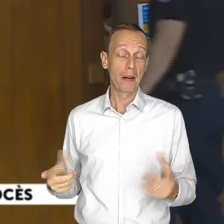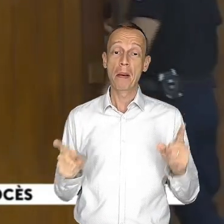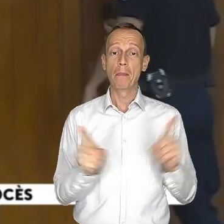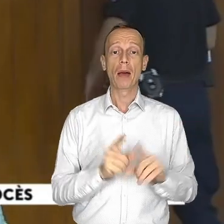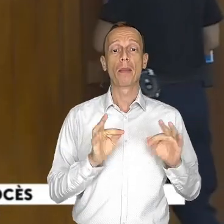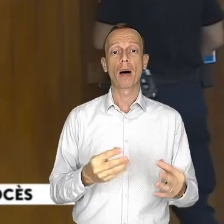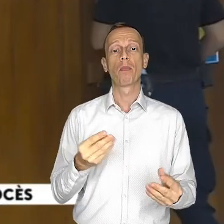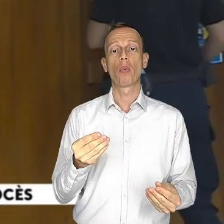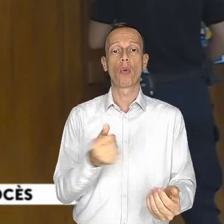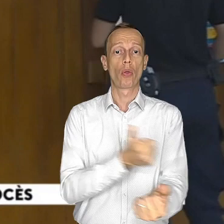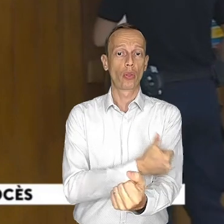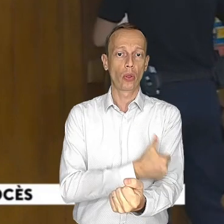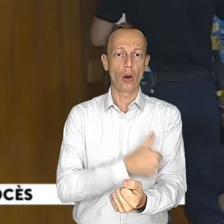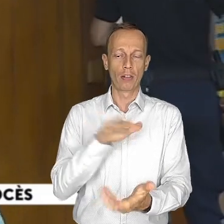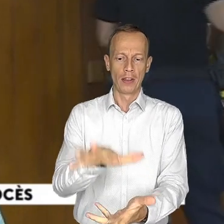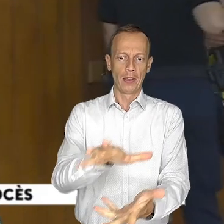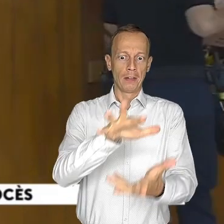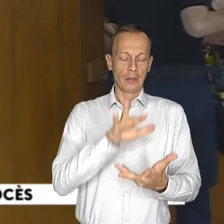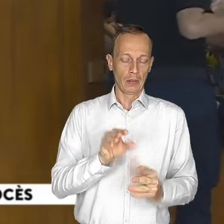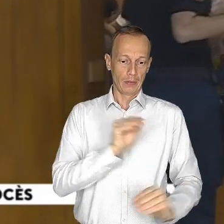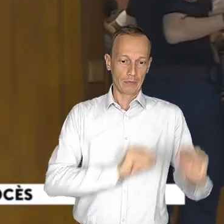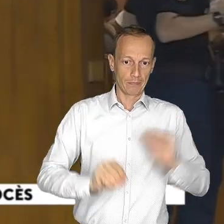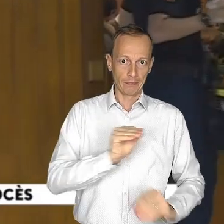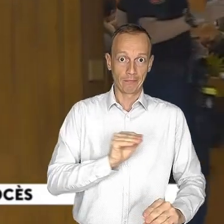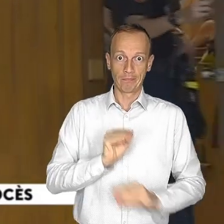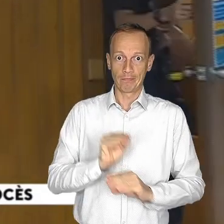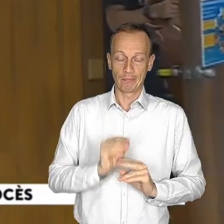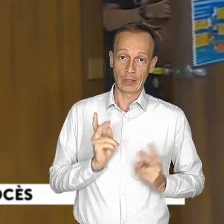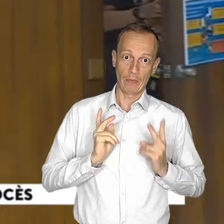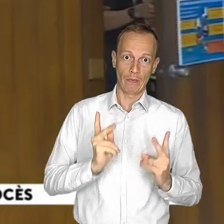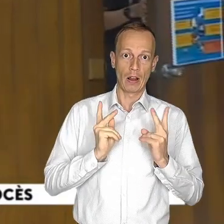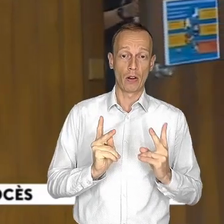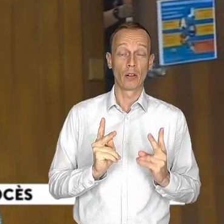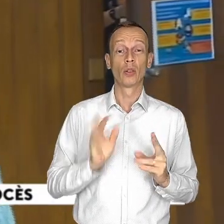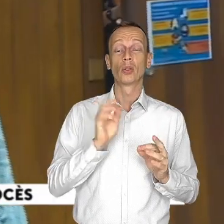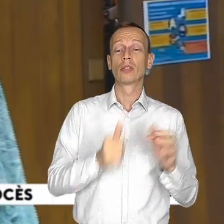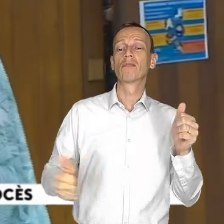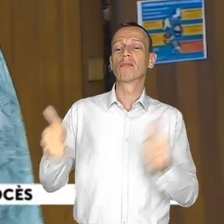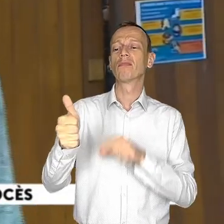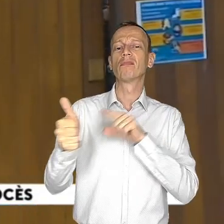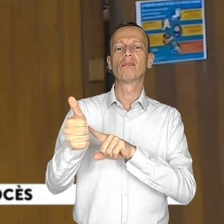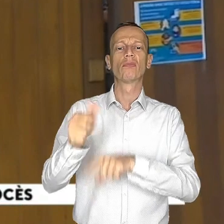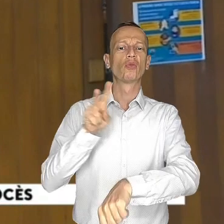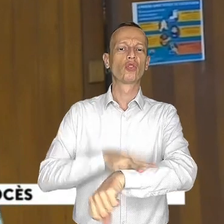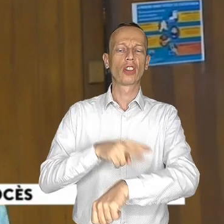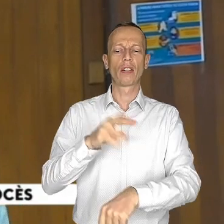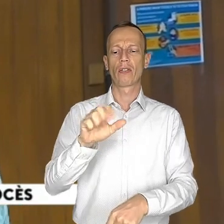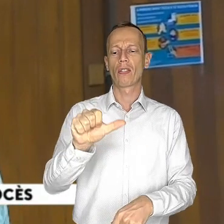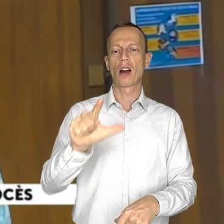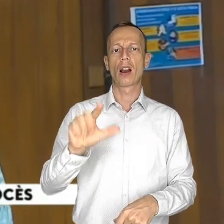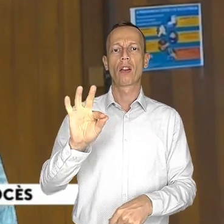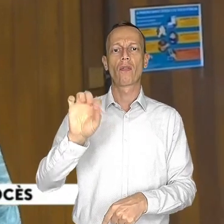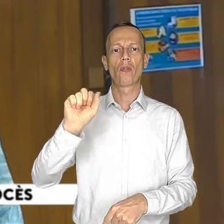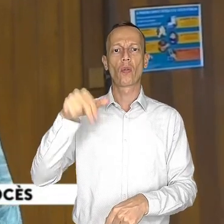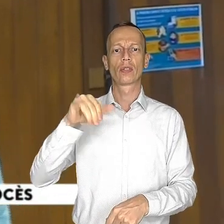plus précieux. Eh bien, c'est la même chose dans un trafic de drogue. Ce matin, deux nourrices de Tamatoa Alfonsi. La première, cousin de